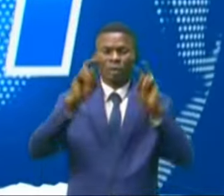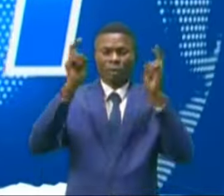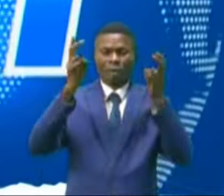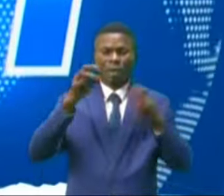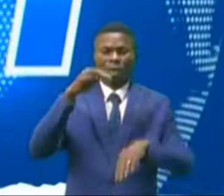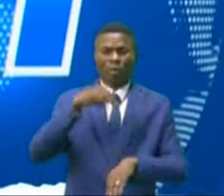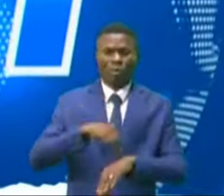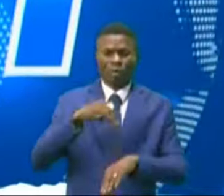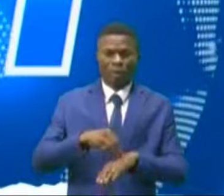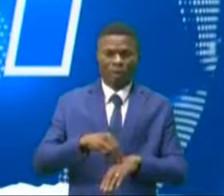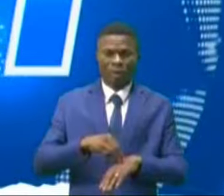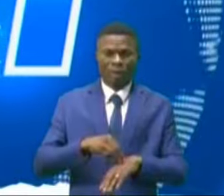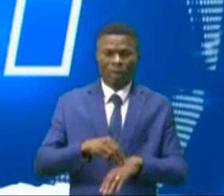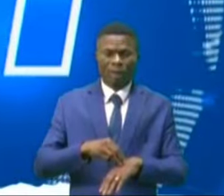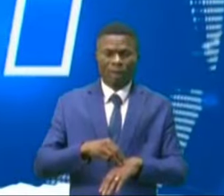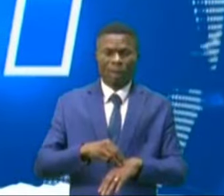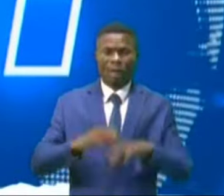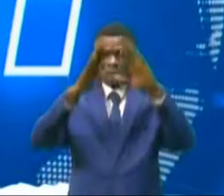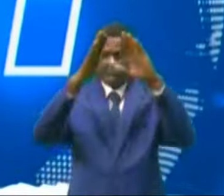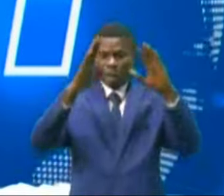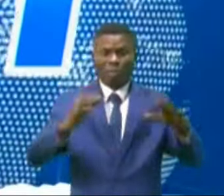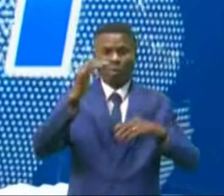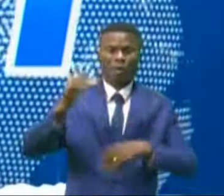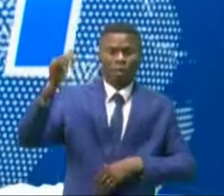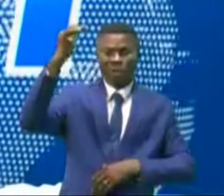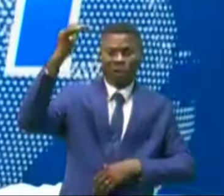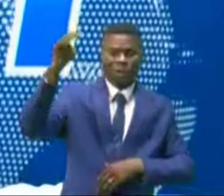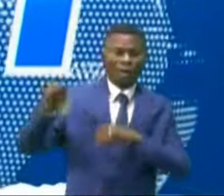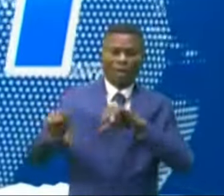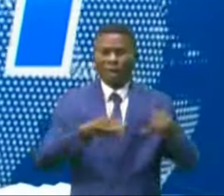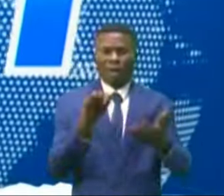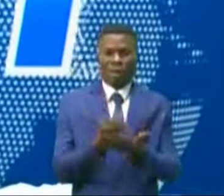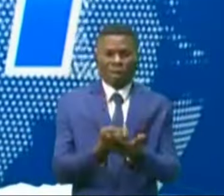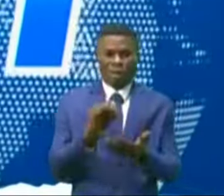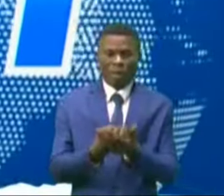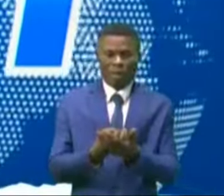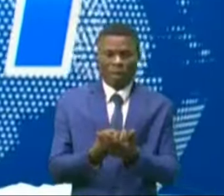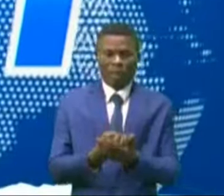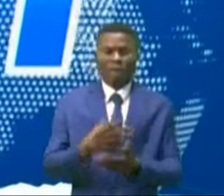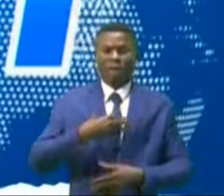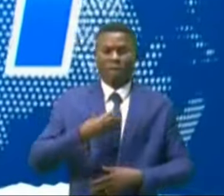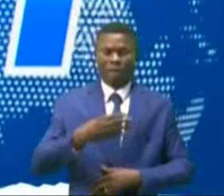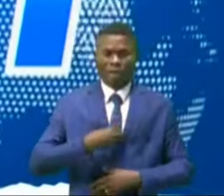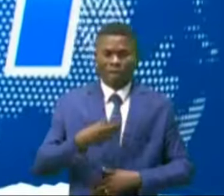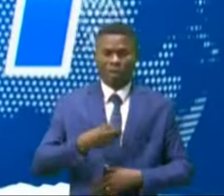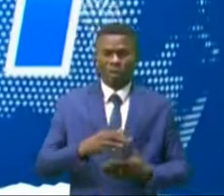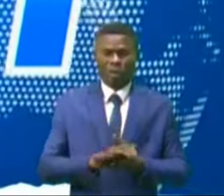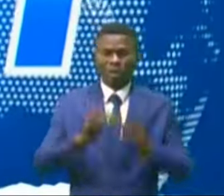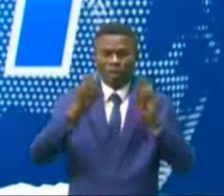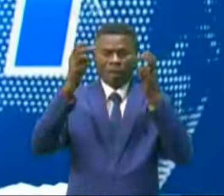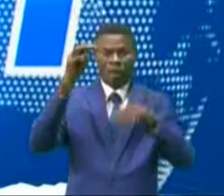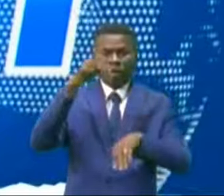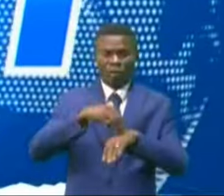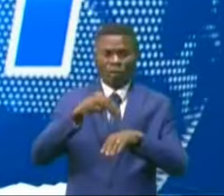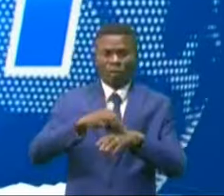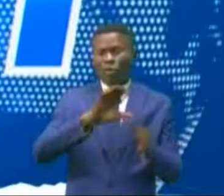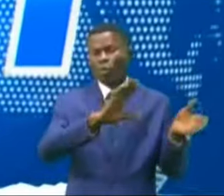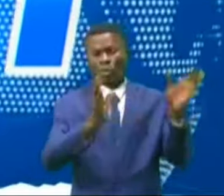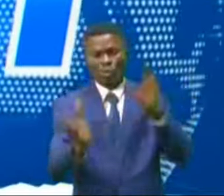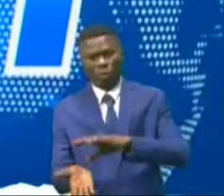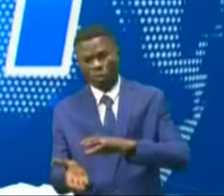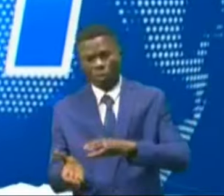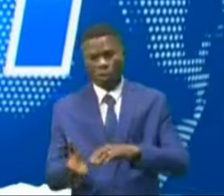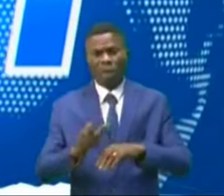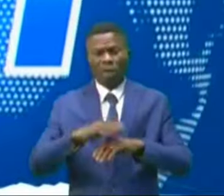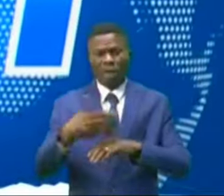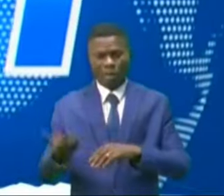de Matadi. En effet, un immeuble abritant les activités économiques des expatriés de la ville de Matadi s'est écroulé